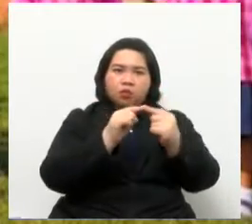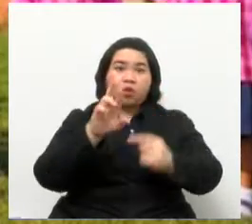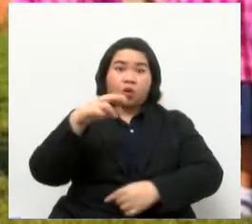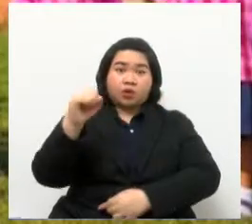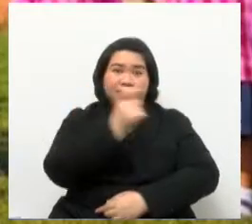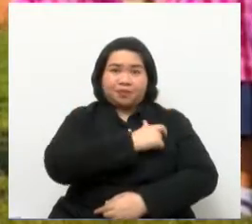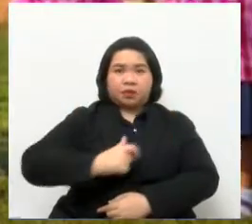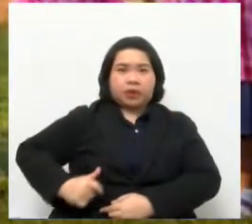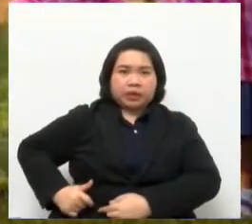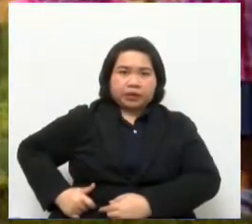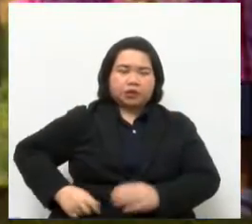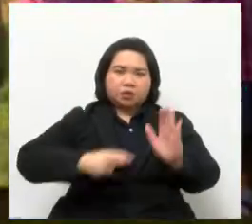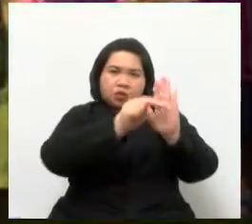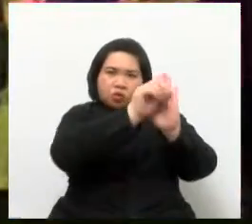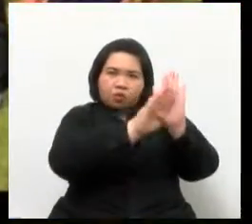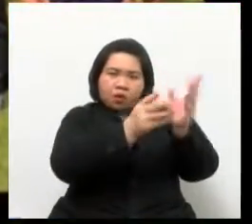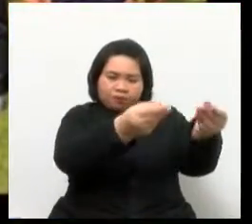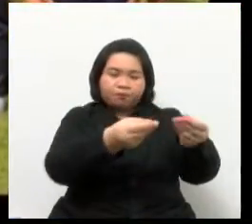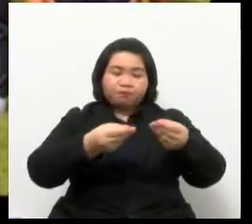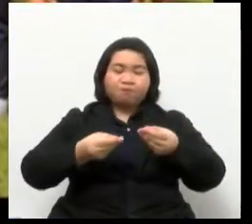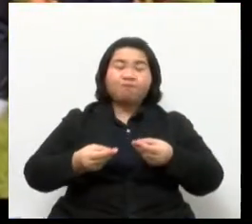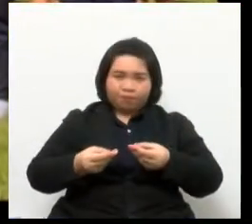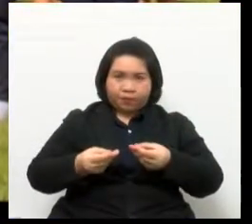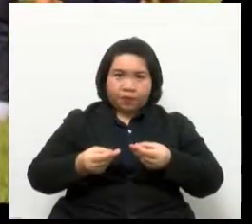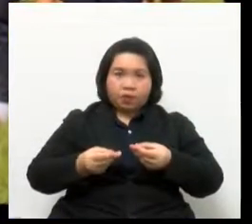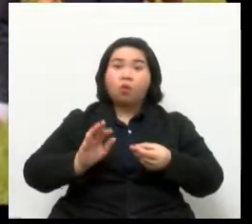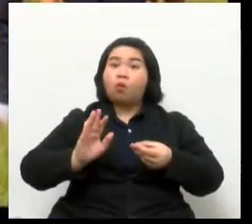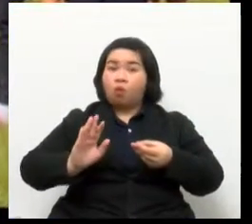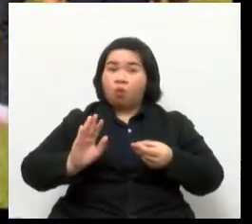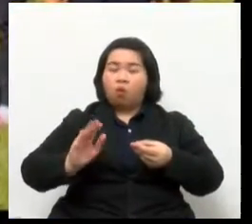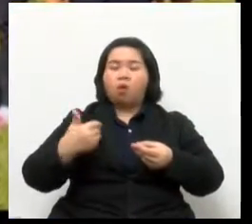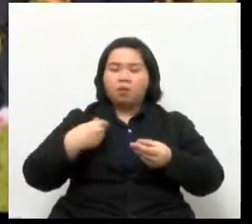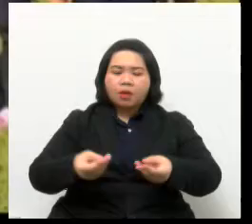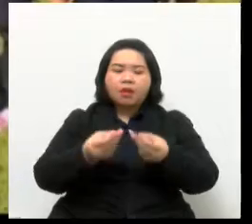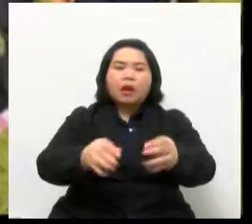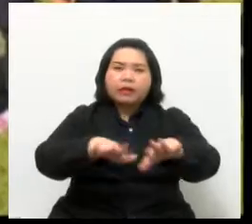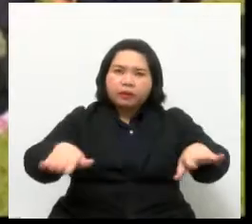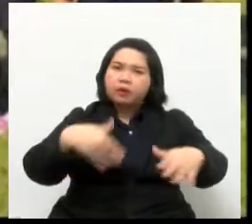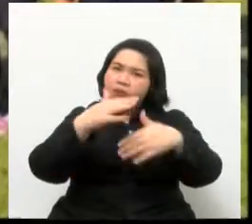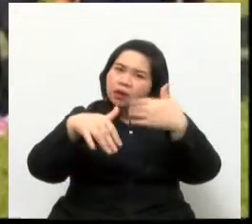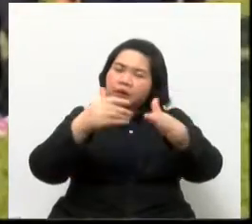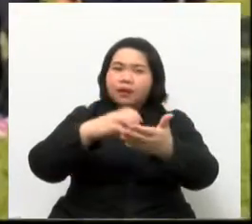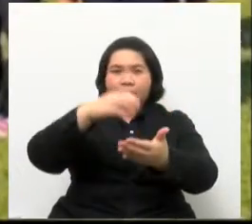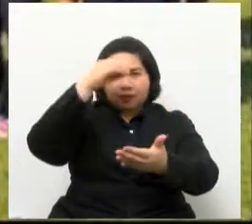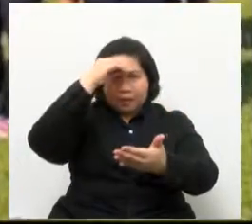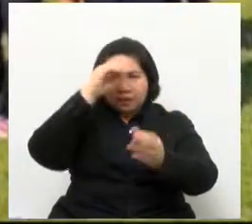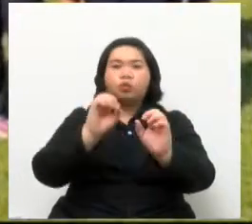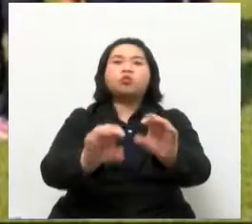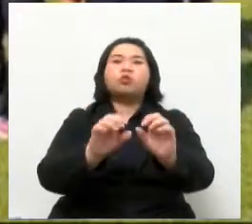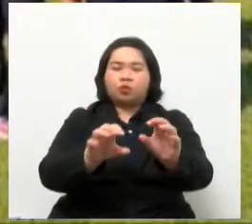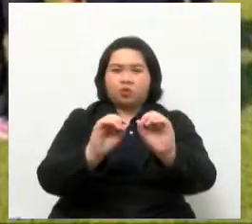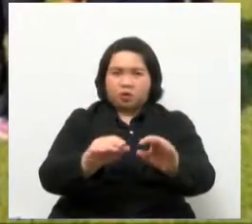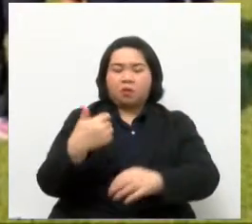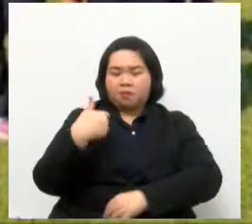ในพระบาทสมเด็จพระวชิรเกล้าเจ้าอยู่หัวในหลวงรัชกาลที่10เพื่อการขับเคลื่อนการศึกษาของผู้เรียนเ